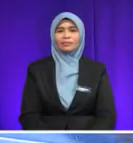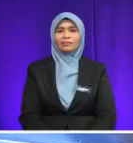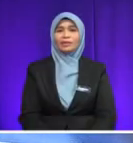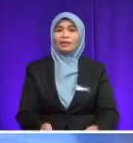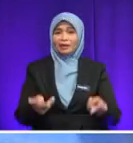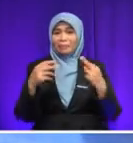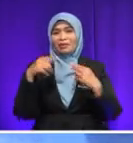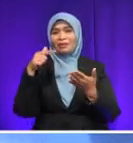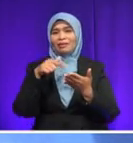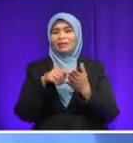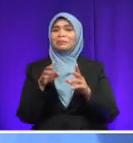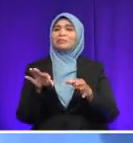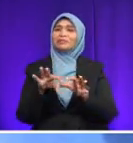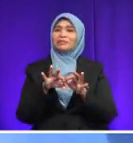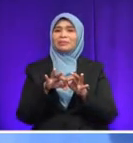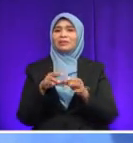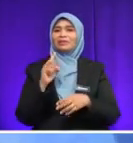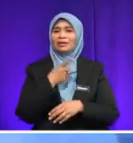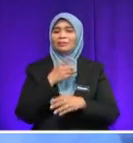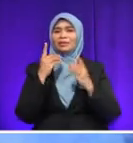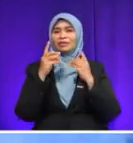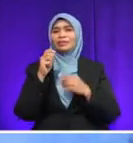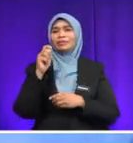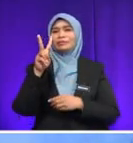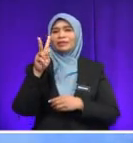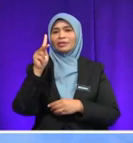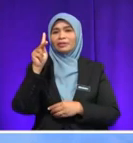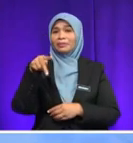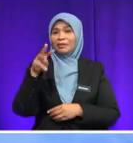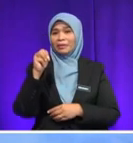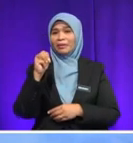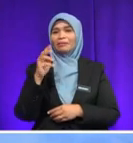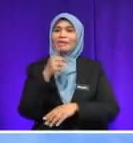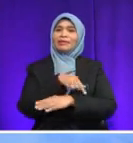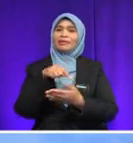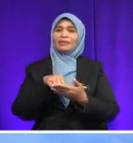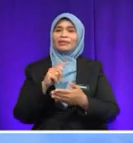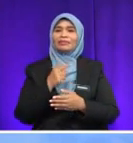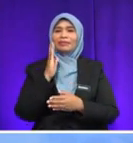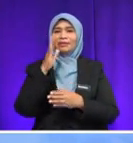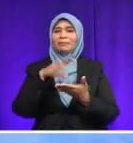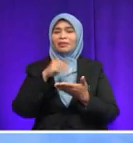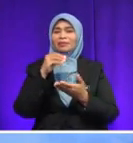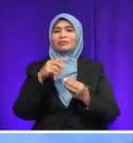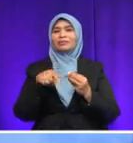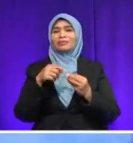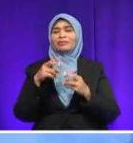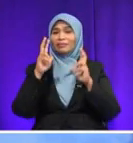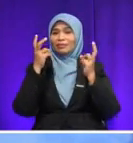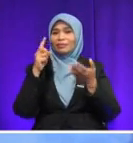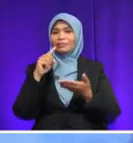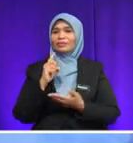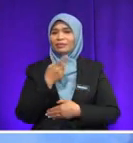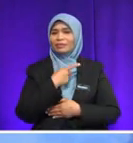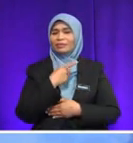Kembali lagi bersama dengan kami di didik TV kpmh hari ini kita belajar mengenai dengan tajuk kita rukhsah